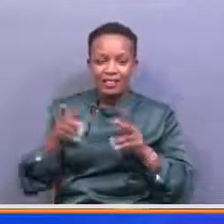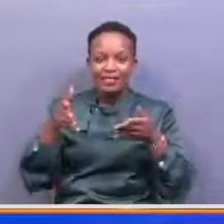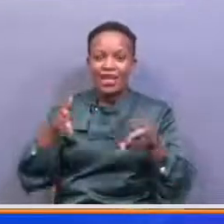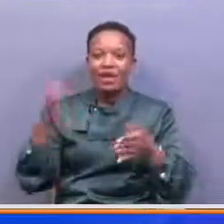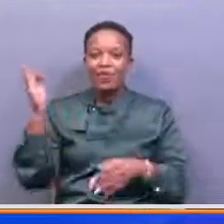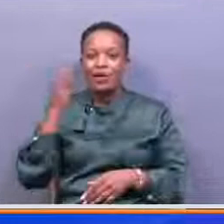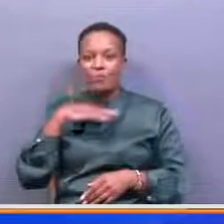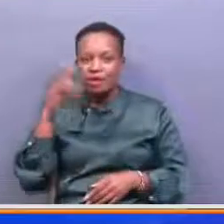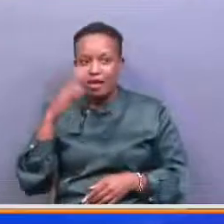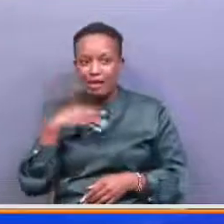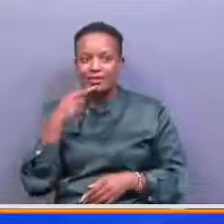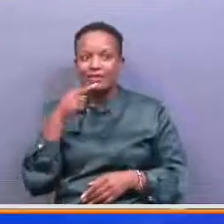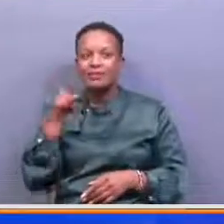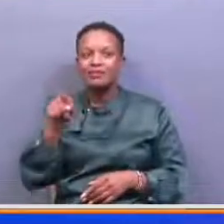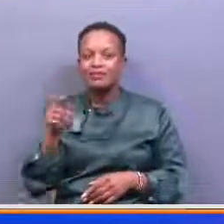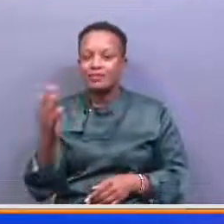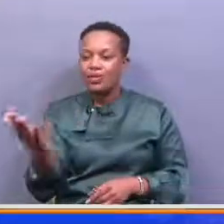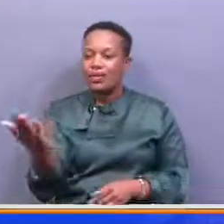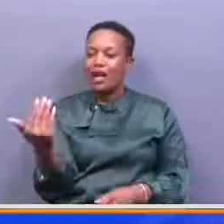Mwambie arudi nyuma.